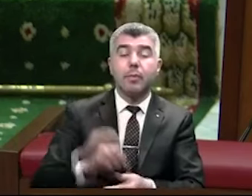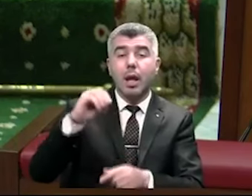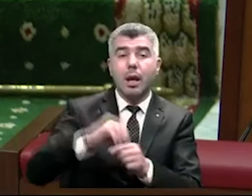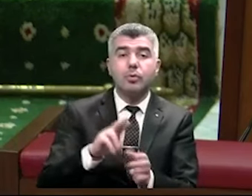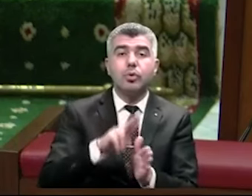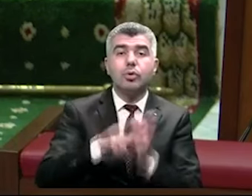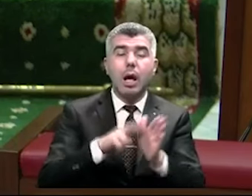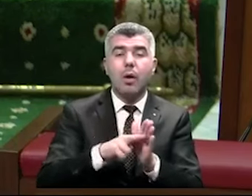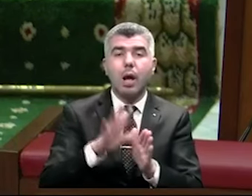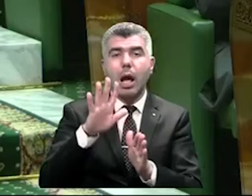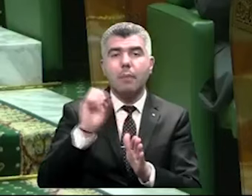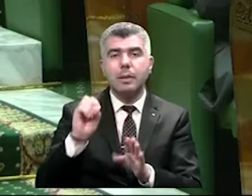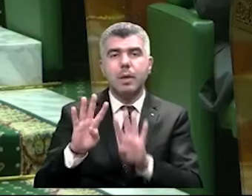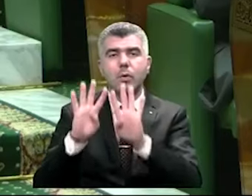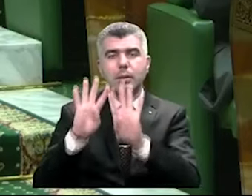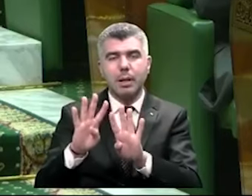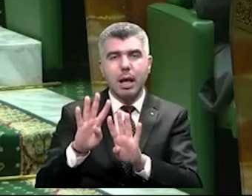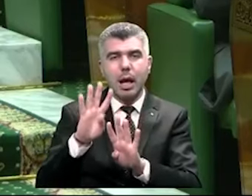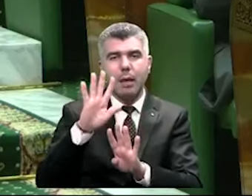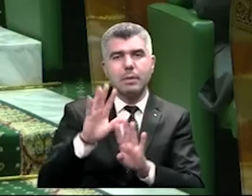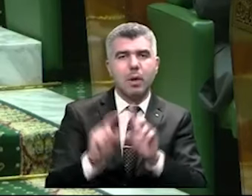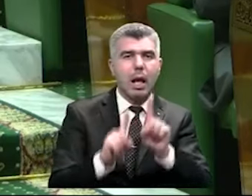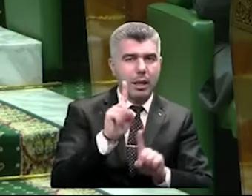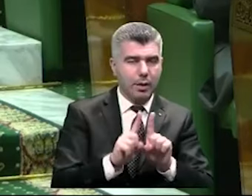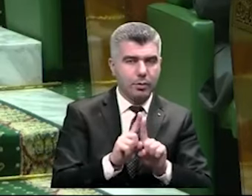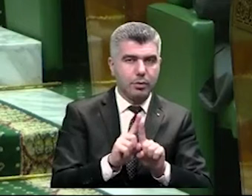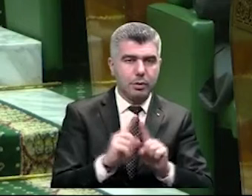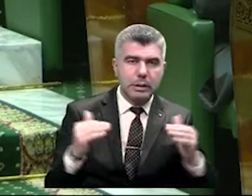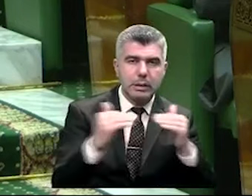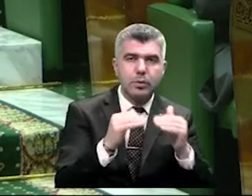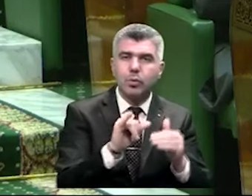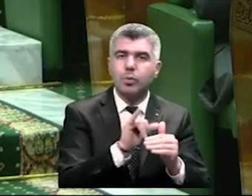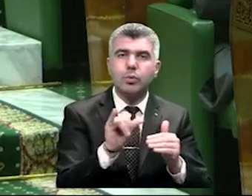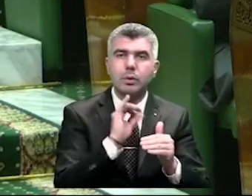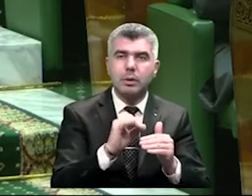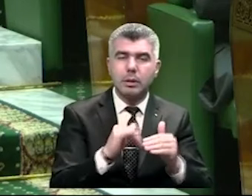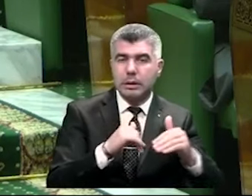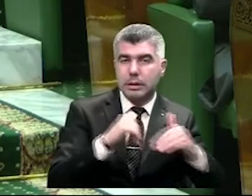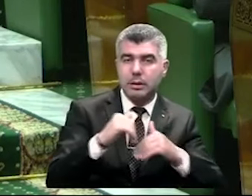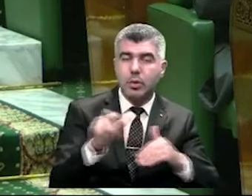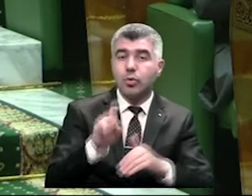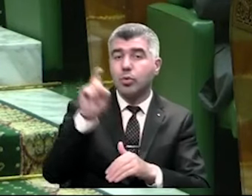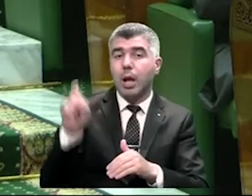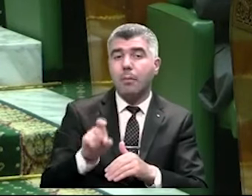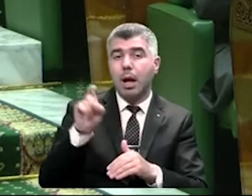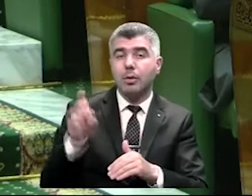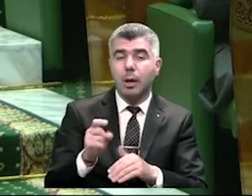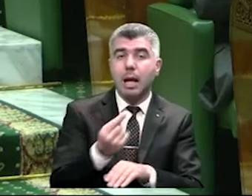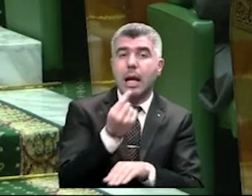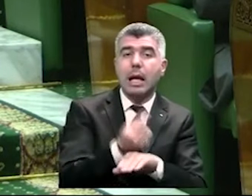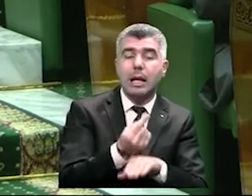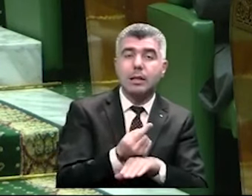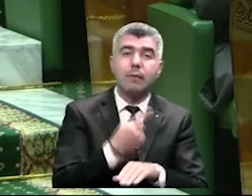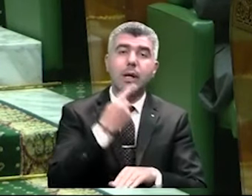508 511 الرابطه بين مسكيم وعين زوره هنا كتربلر سيف والدريوش